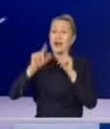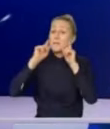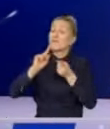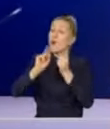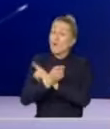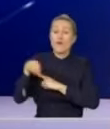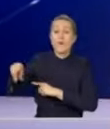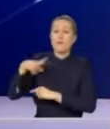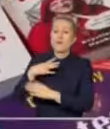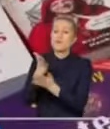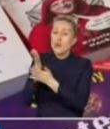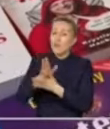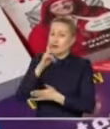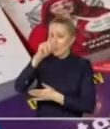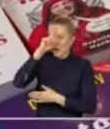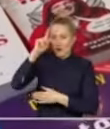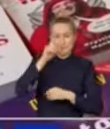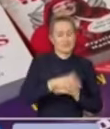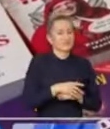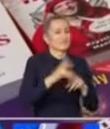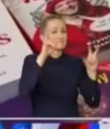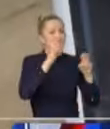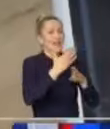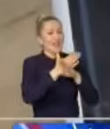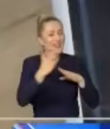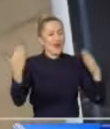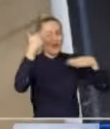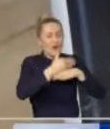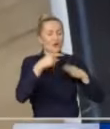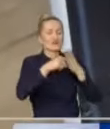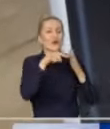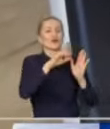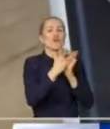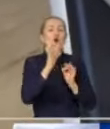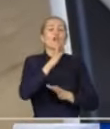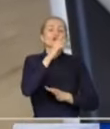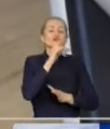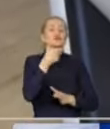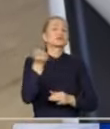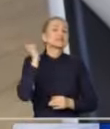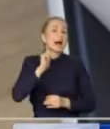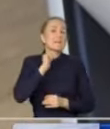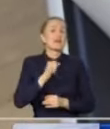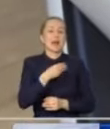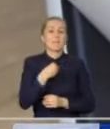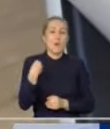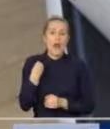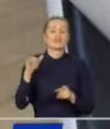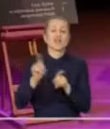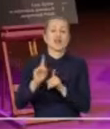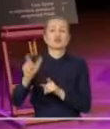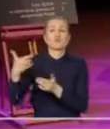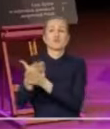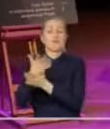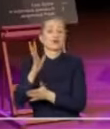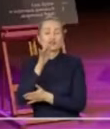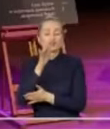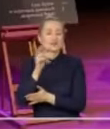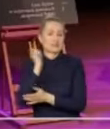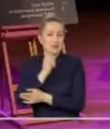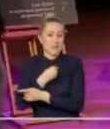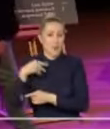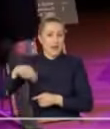Korab. Dalej jest noc to książka o Żydach zabijanych w czasie wojny przez Polaków lub przy współudziale Polaków. Ich autorzy przedstawili w